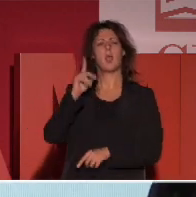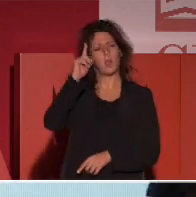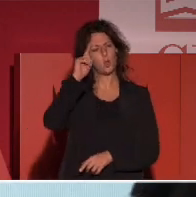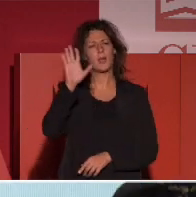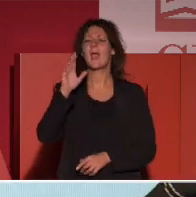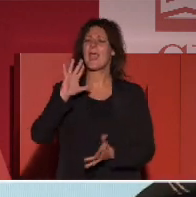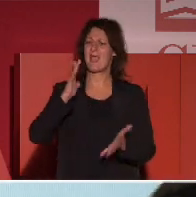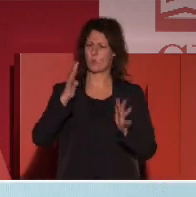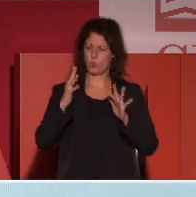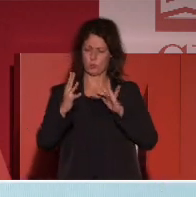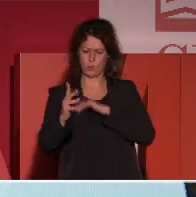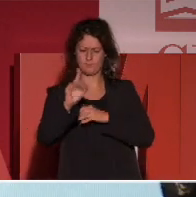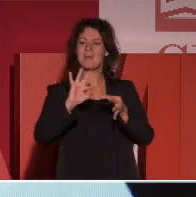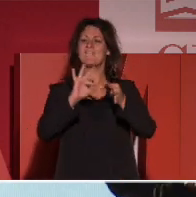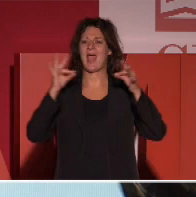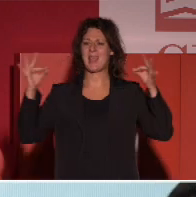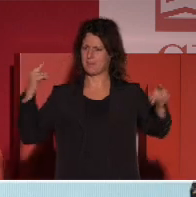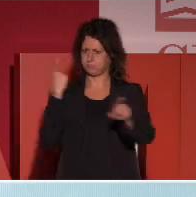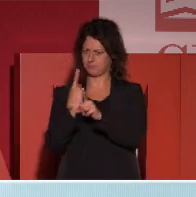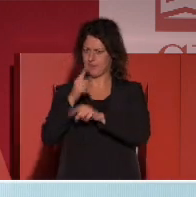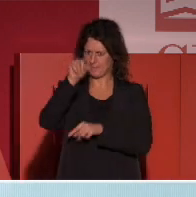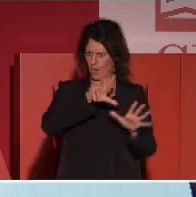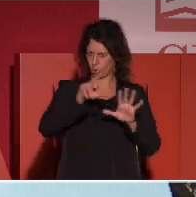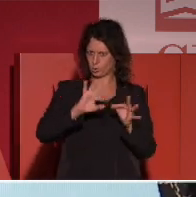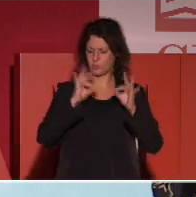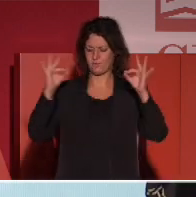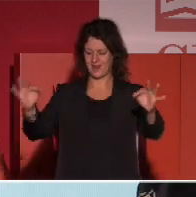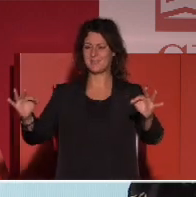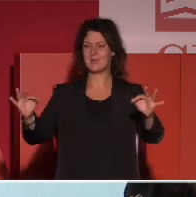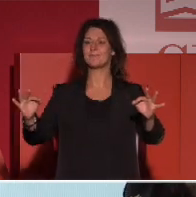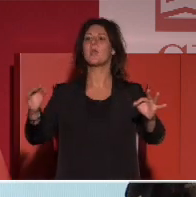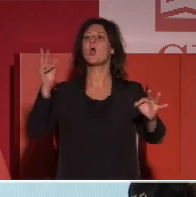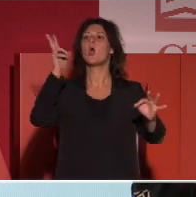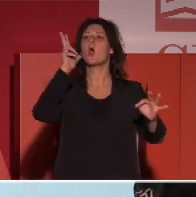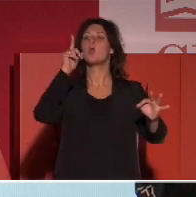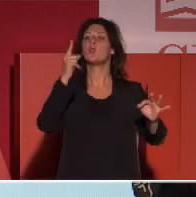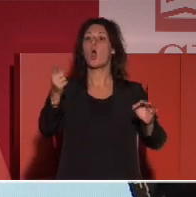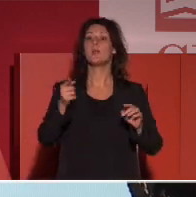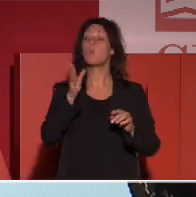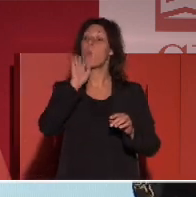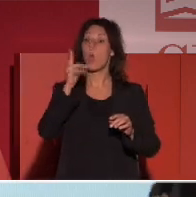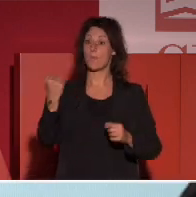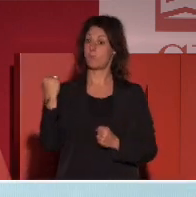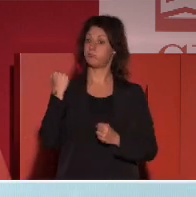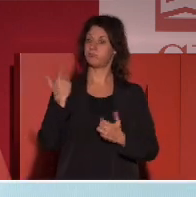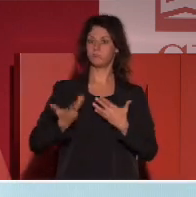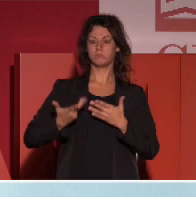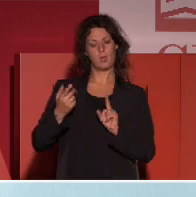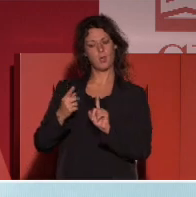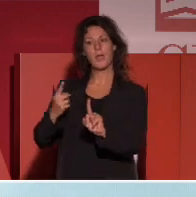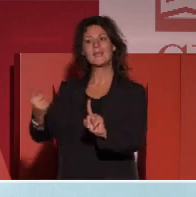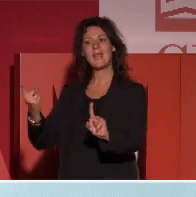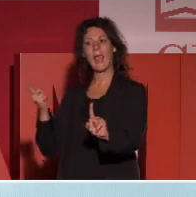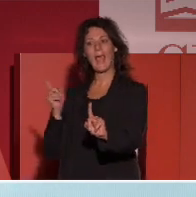della stessa frase che oggi potrebbe più o meno suonare dietro ogni grande uomo c'è una donna stupefatta che non si riesce a